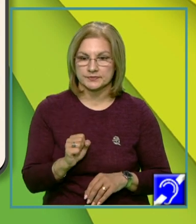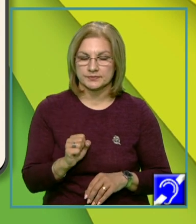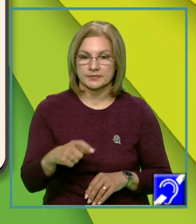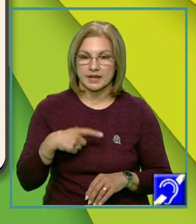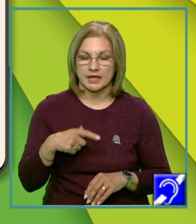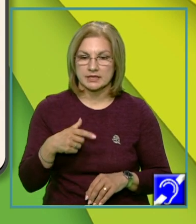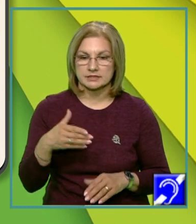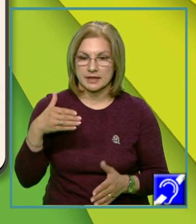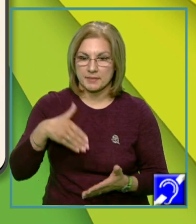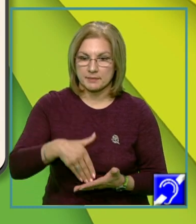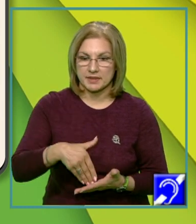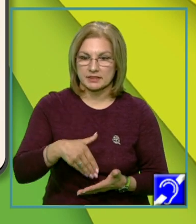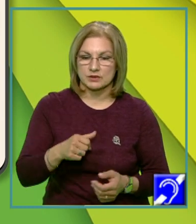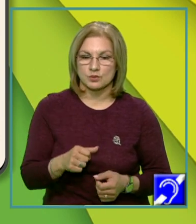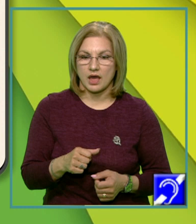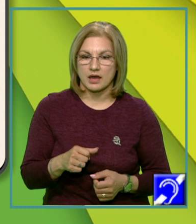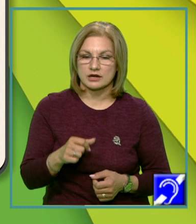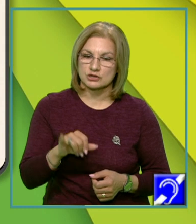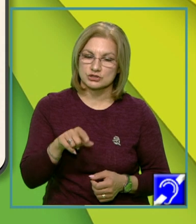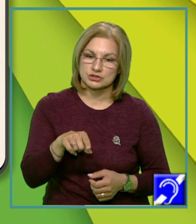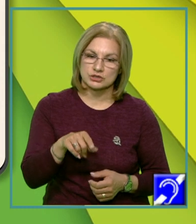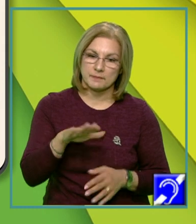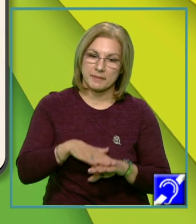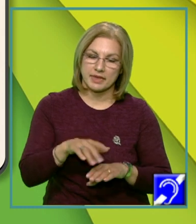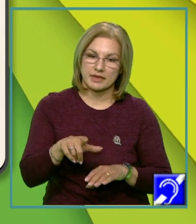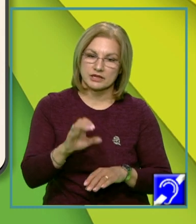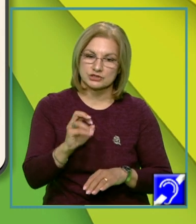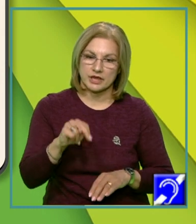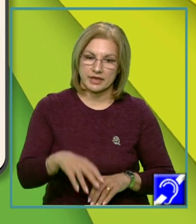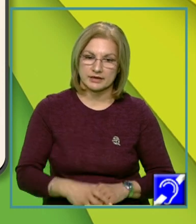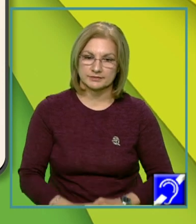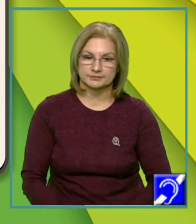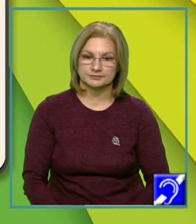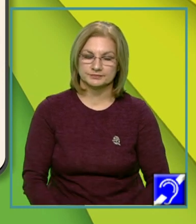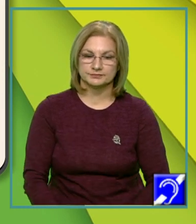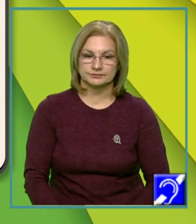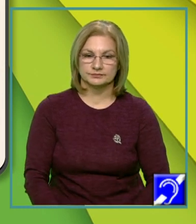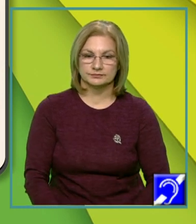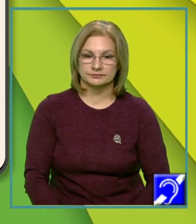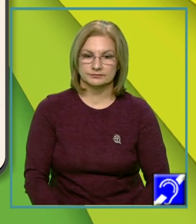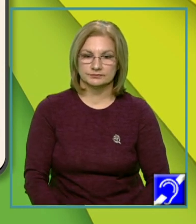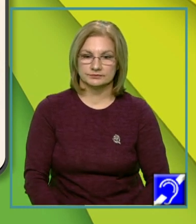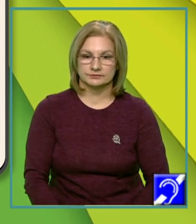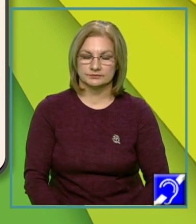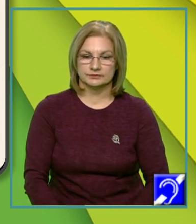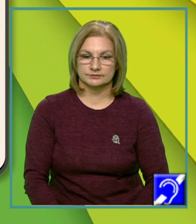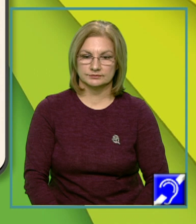este perpendiculară și pe ceea ce an AC